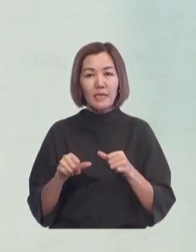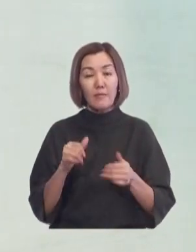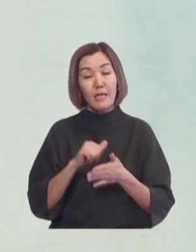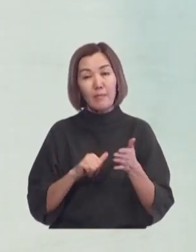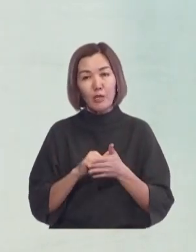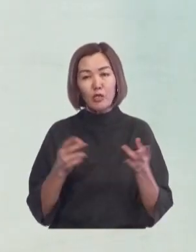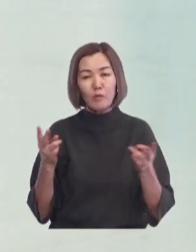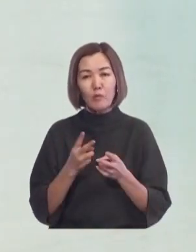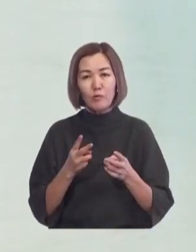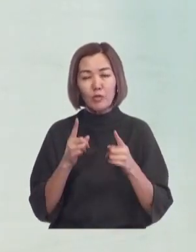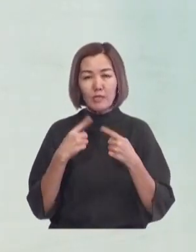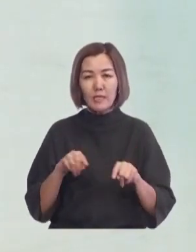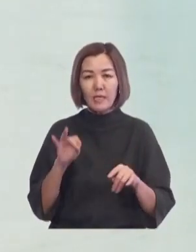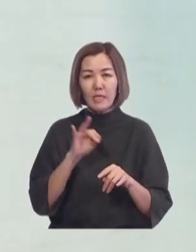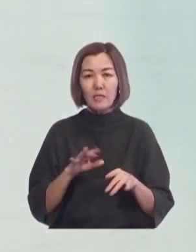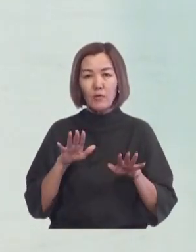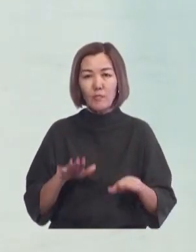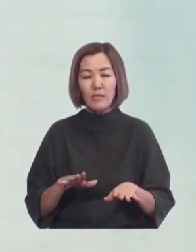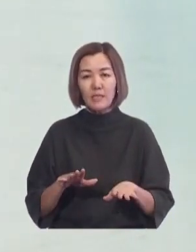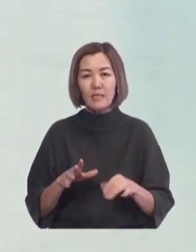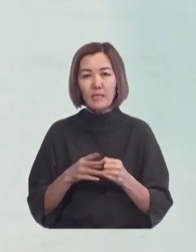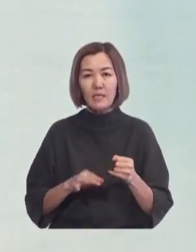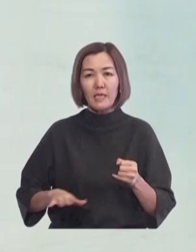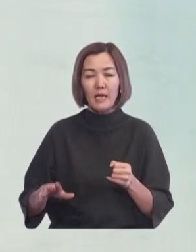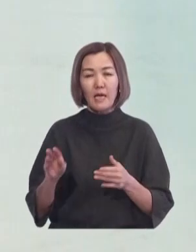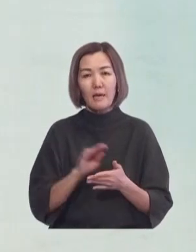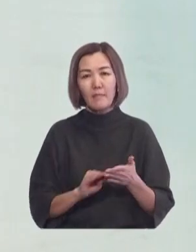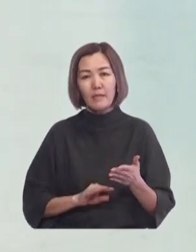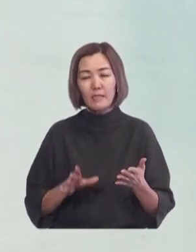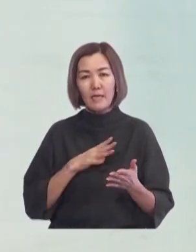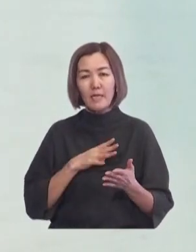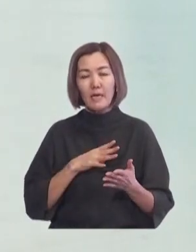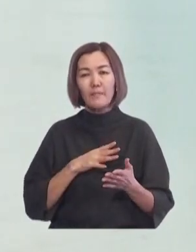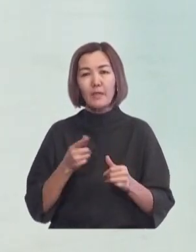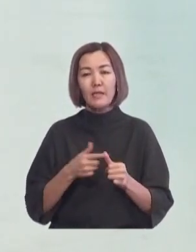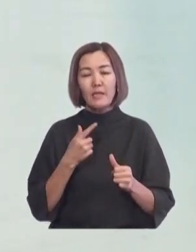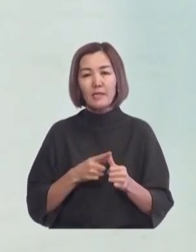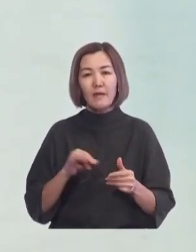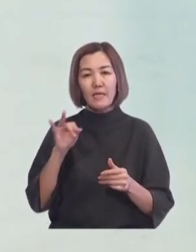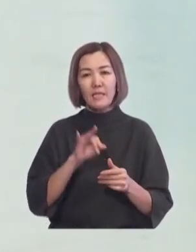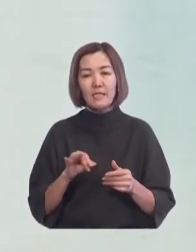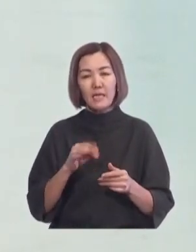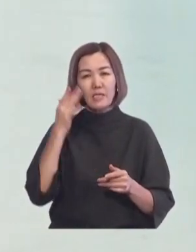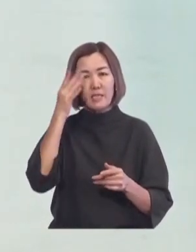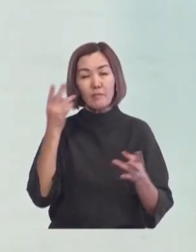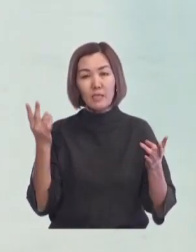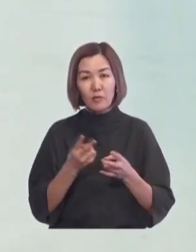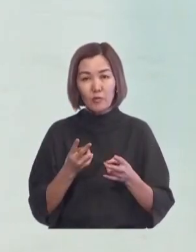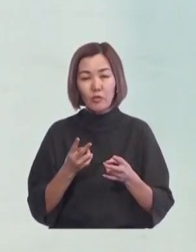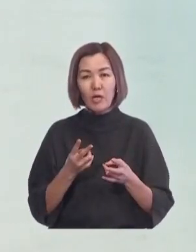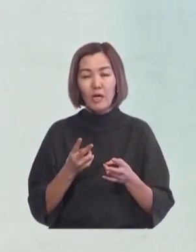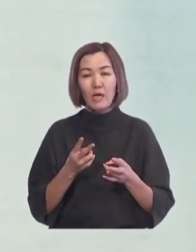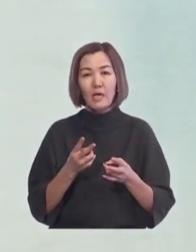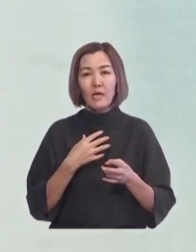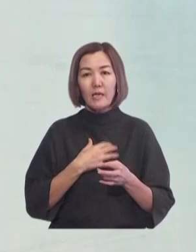тем самым создавал историю местности или края, писал свою летопись. Поэтому названия хранят исторический смысл. Заметна роль ономастики